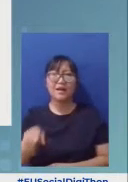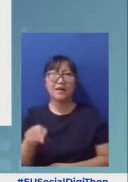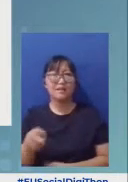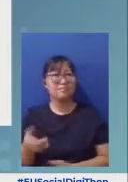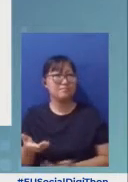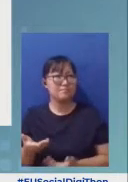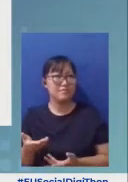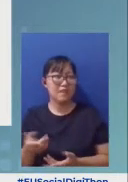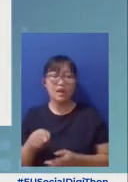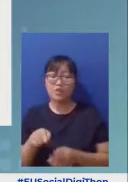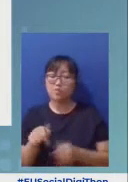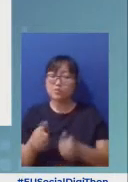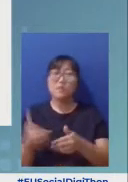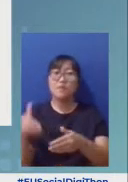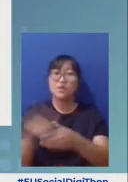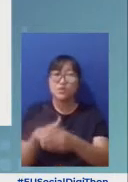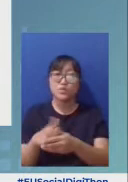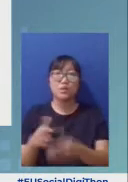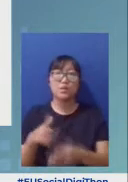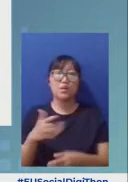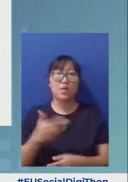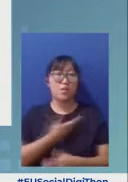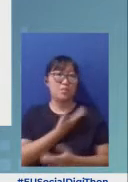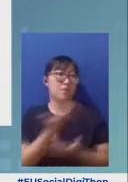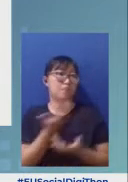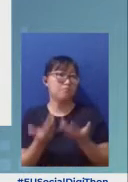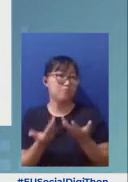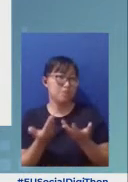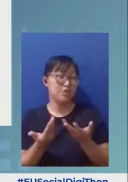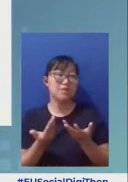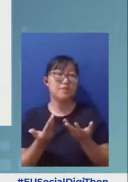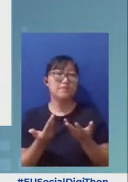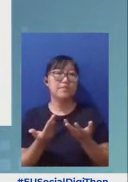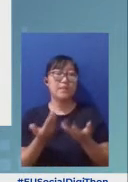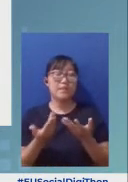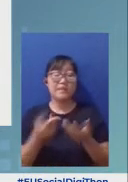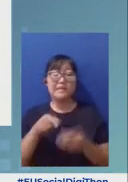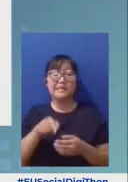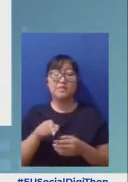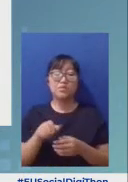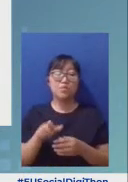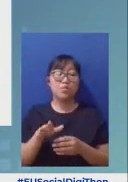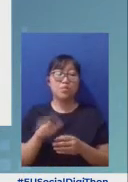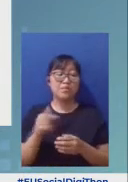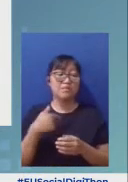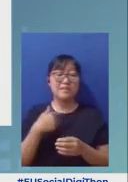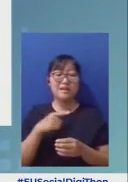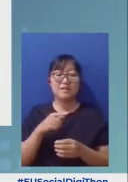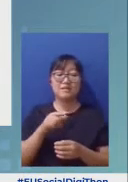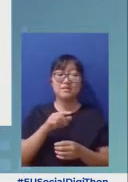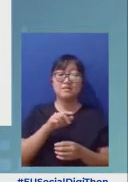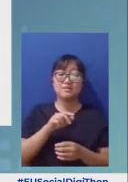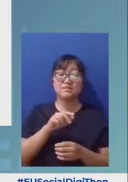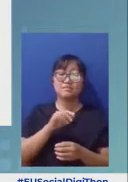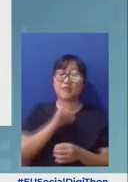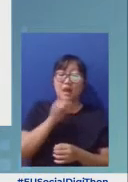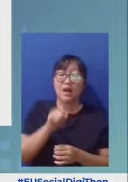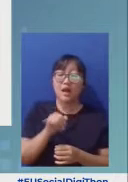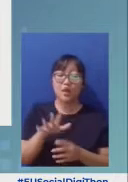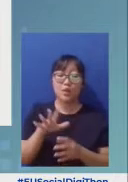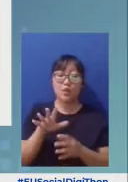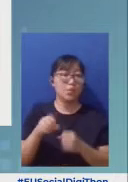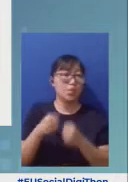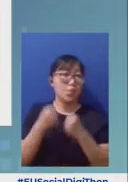korban. Mungkin nanti saya nggak tahu apakah statement itu nanti bisa dibantah atau diperkuat oleh narasumber yang lain. Juga masalah